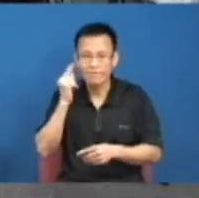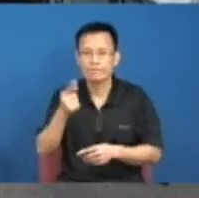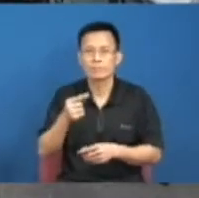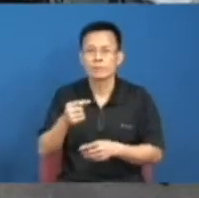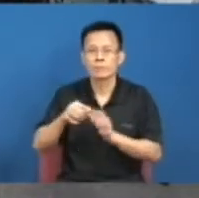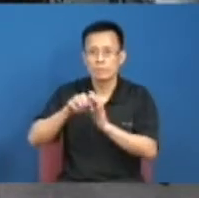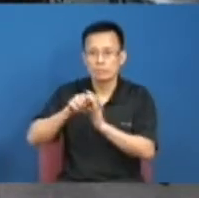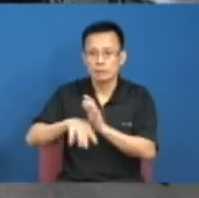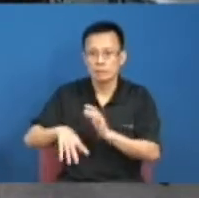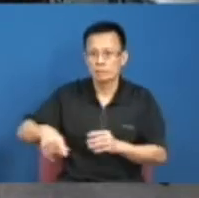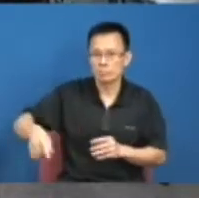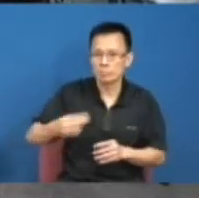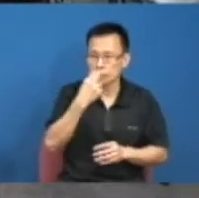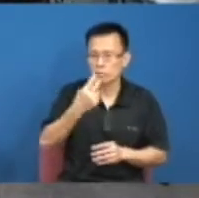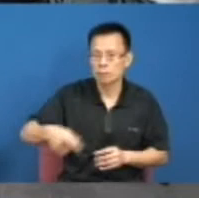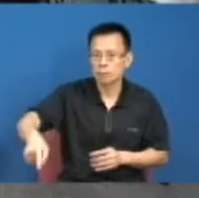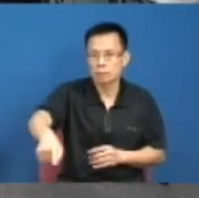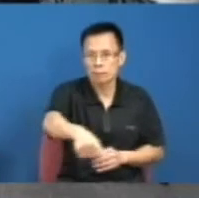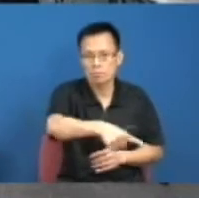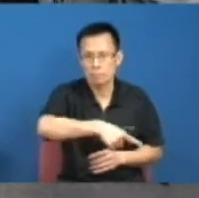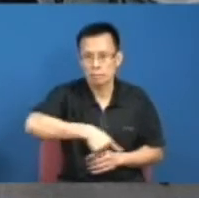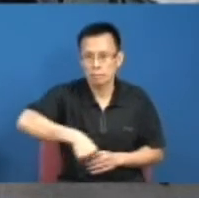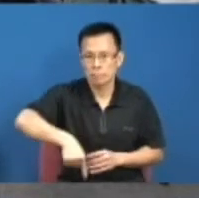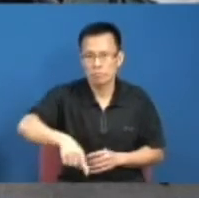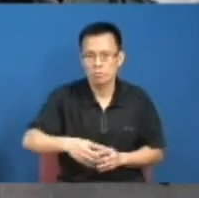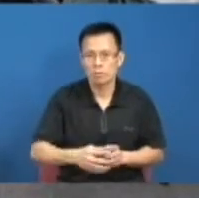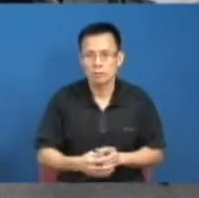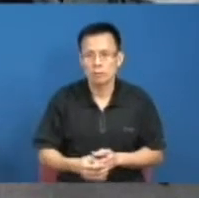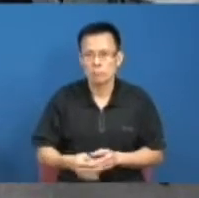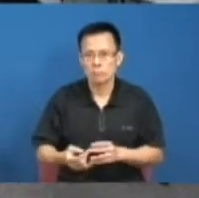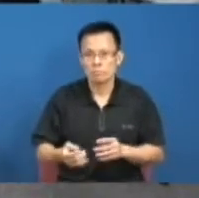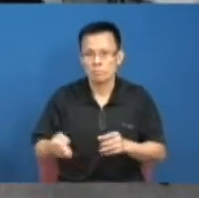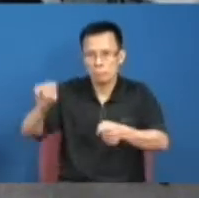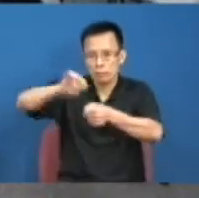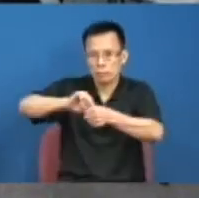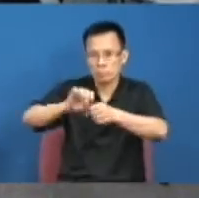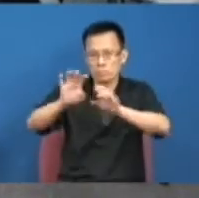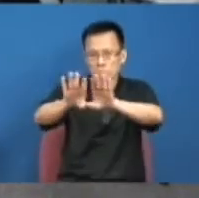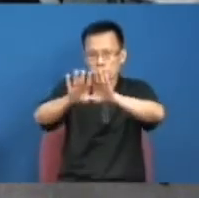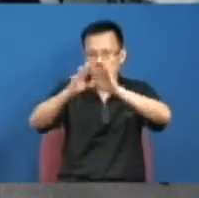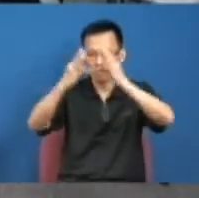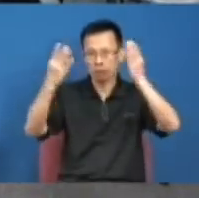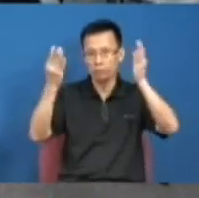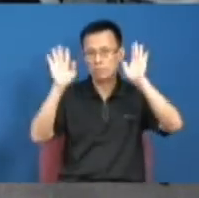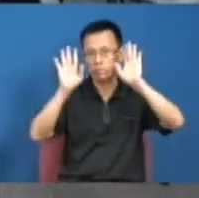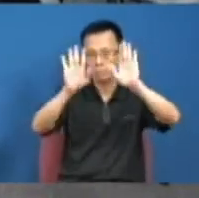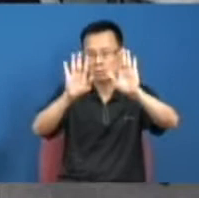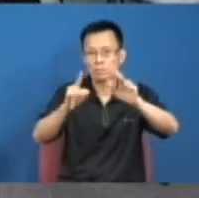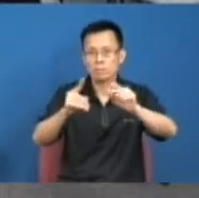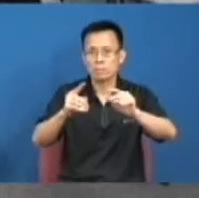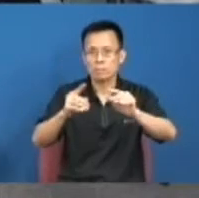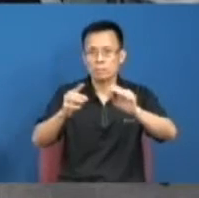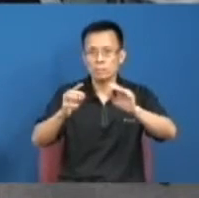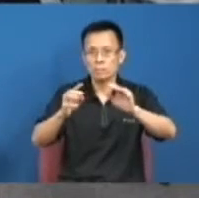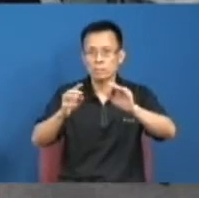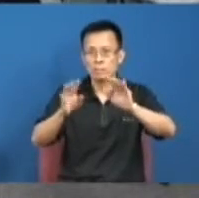個空位， 窄 的 窗， 然後裝了窗。 是咯。 那個窗旁邊四邊那些